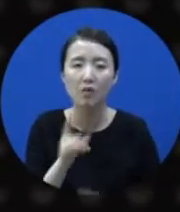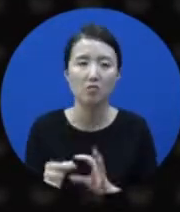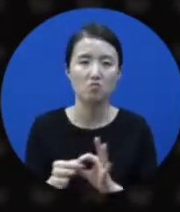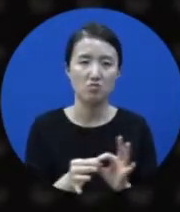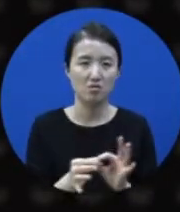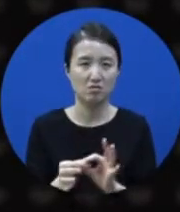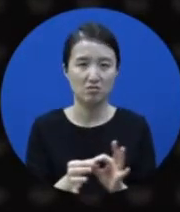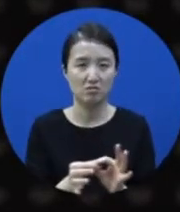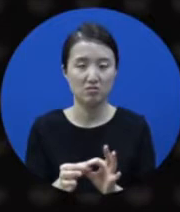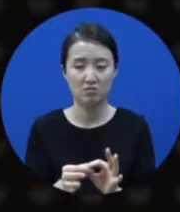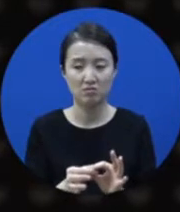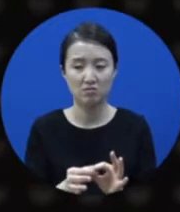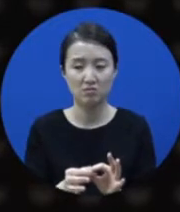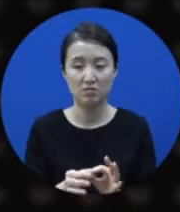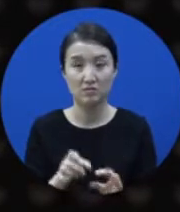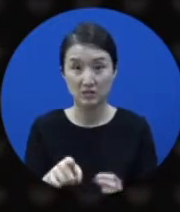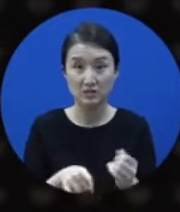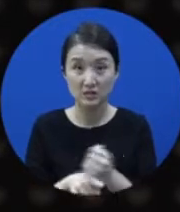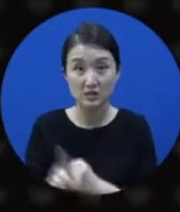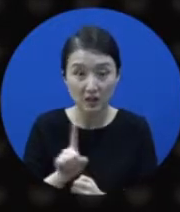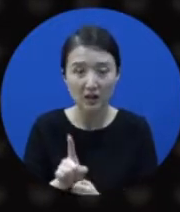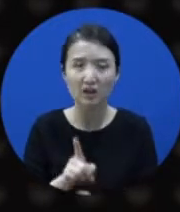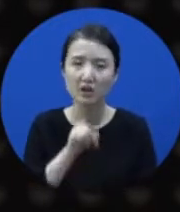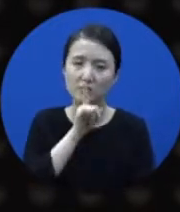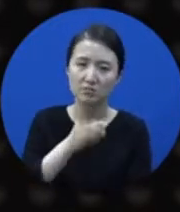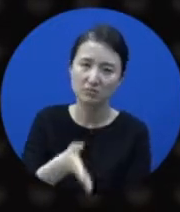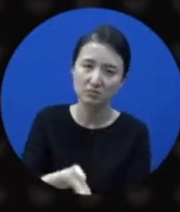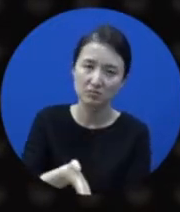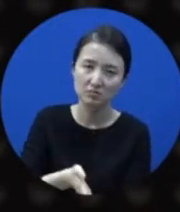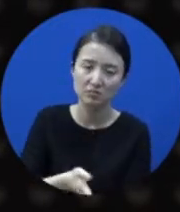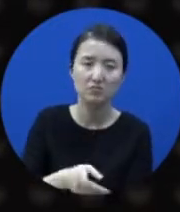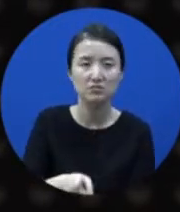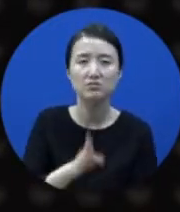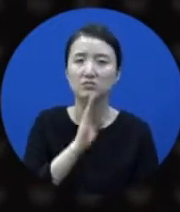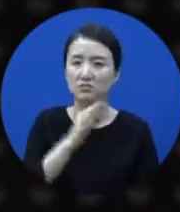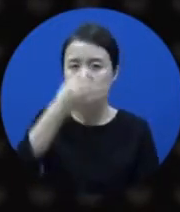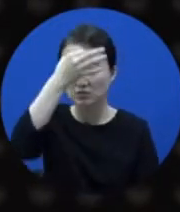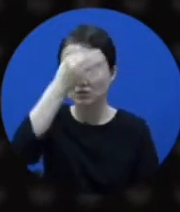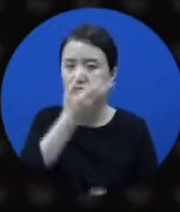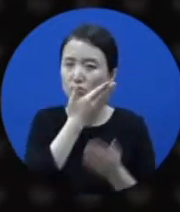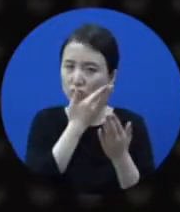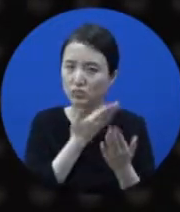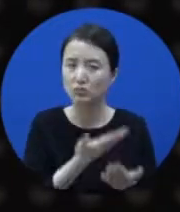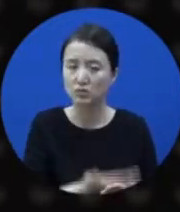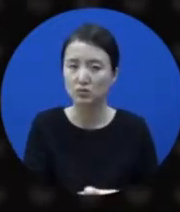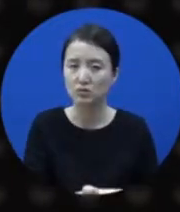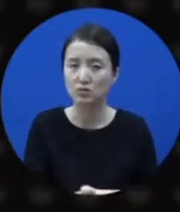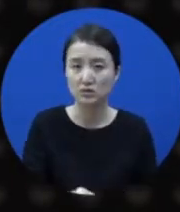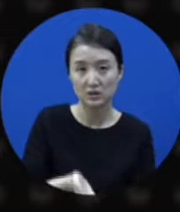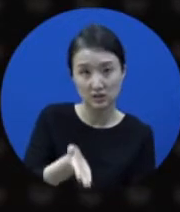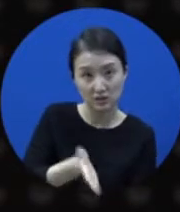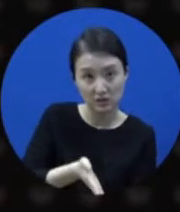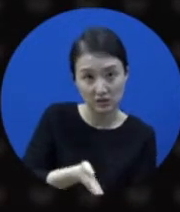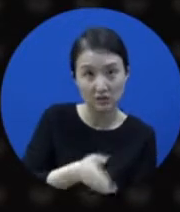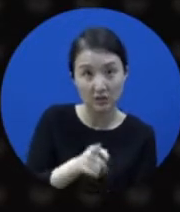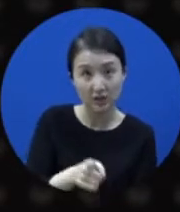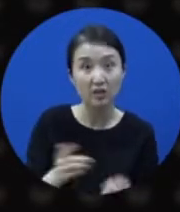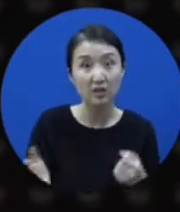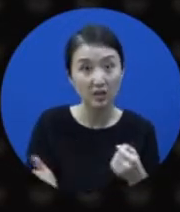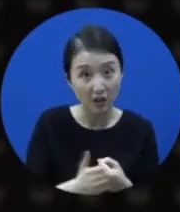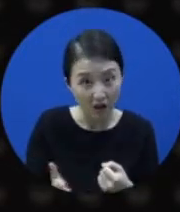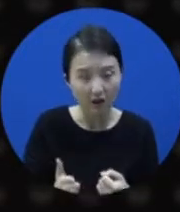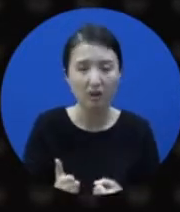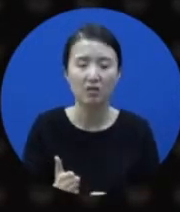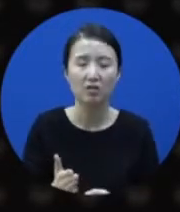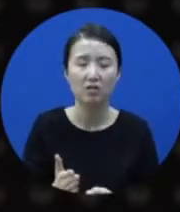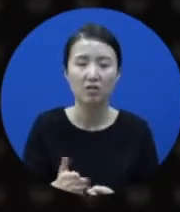결국은 스피치다. 예, 그 사람의 스피치에 따라서 그 사람의 실력이 나타난다는 거예요. 그런데 사람들이 이